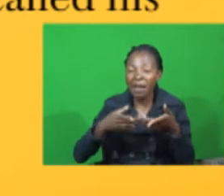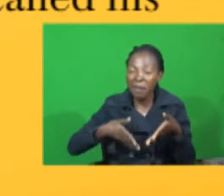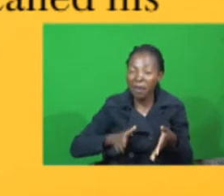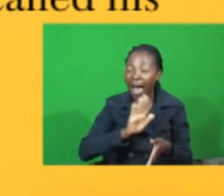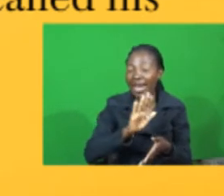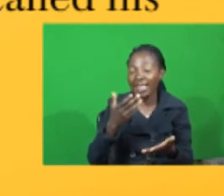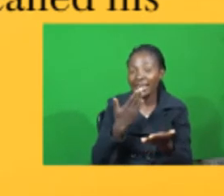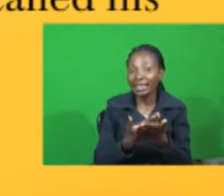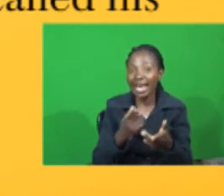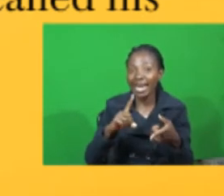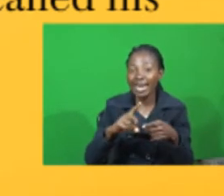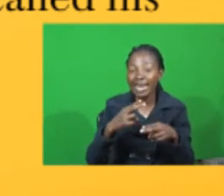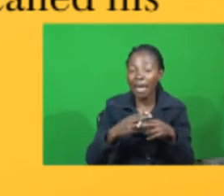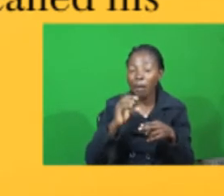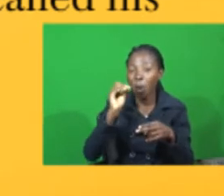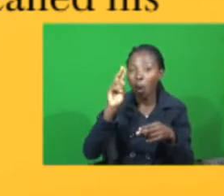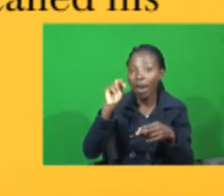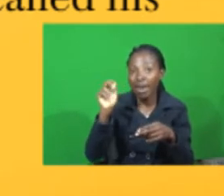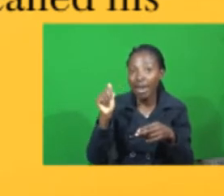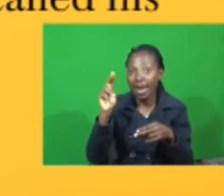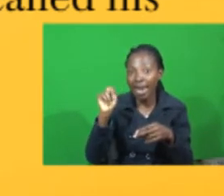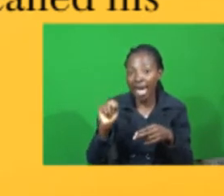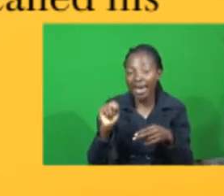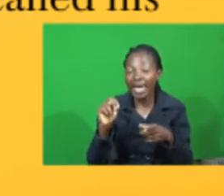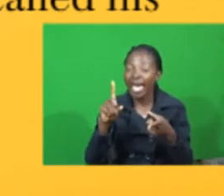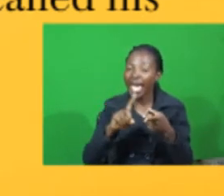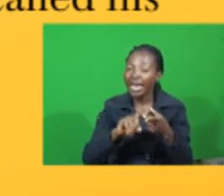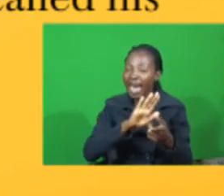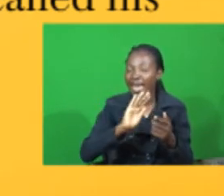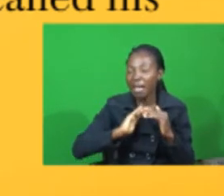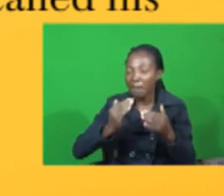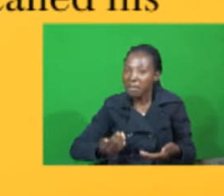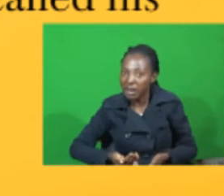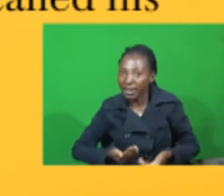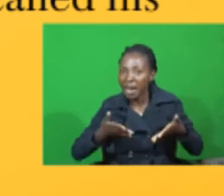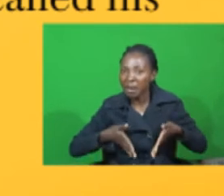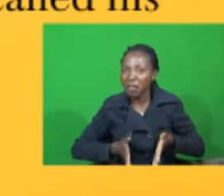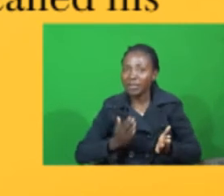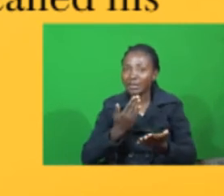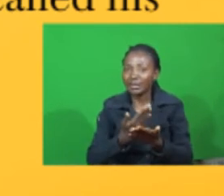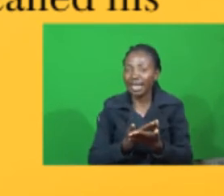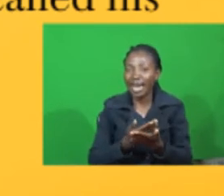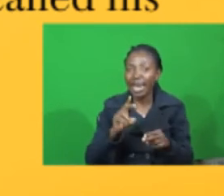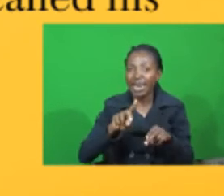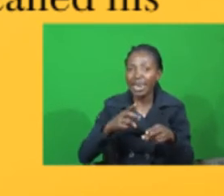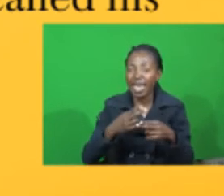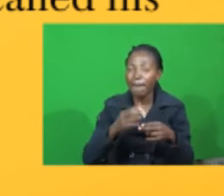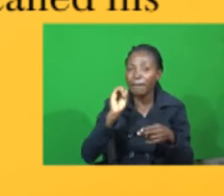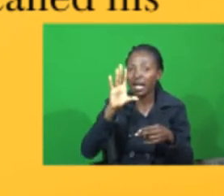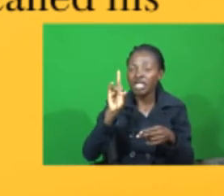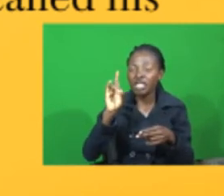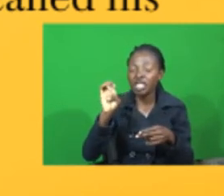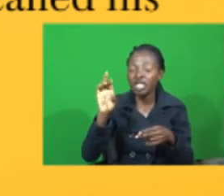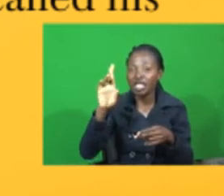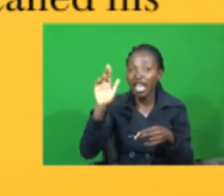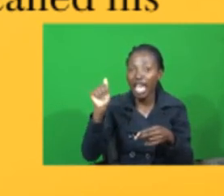mwanakomana akamutumidza zita rinonzi Onani. Akava nemimbazve, akabereka mwanakomana akamutumidza zita rinonzi Shera.